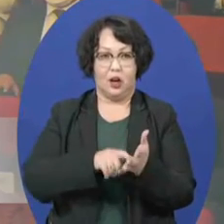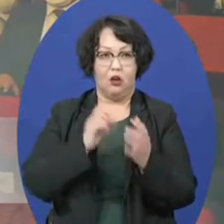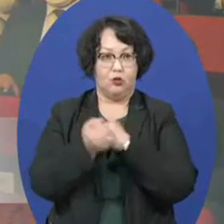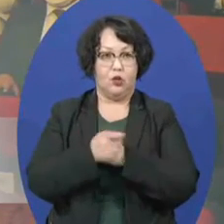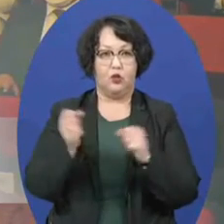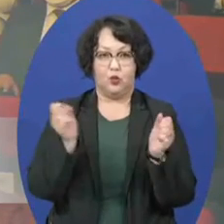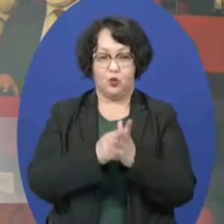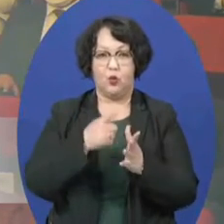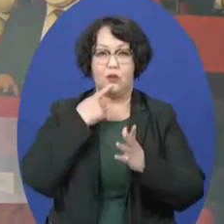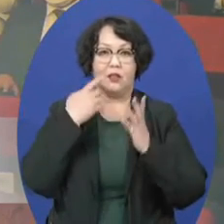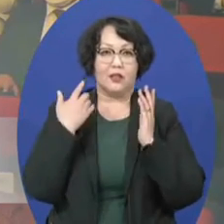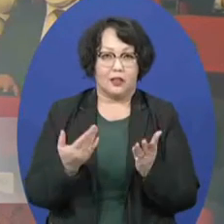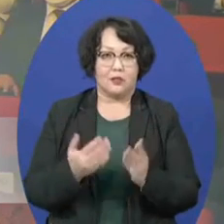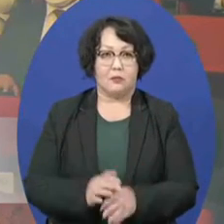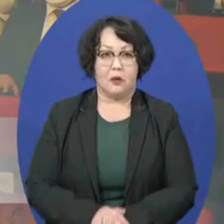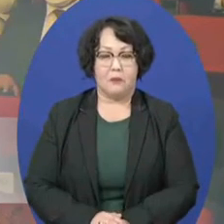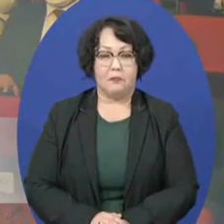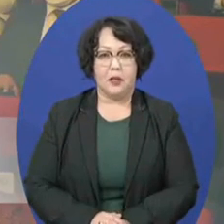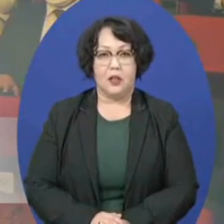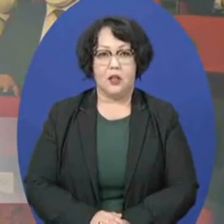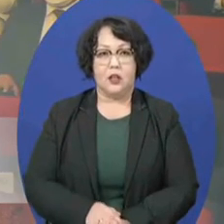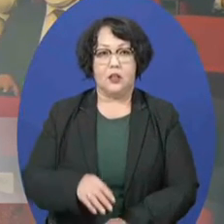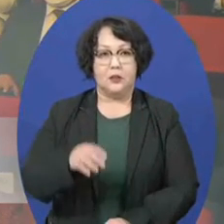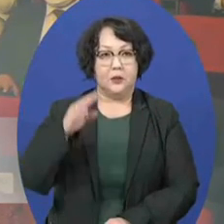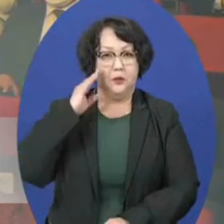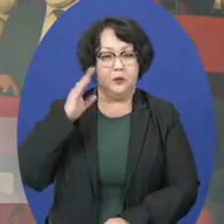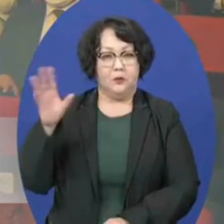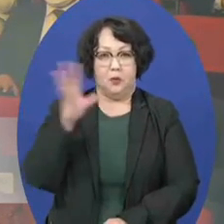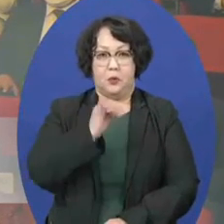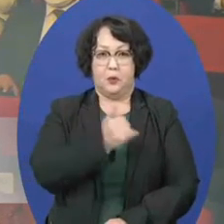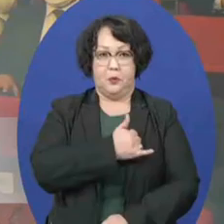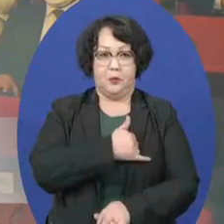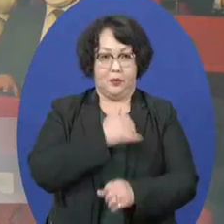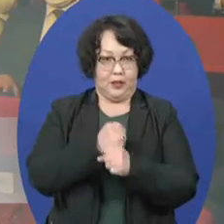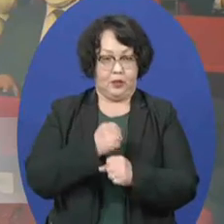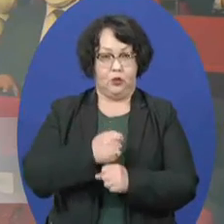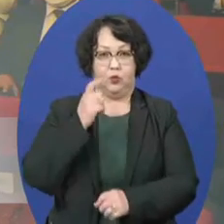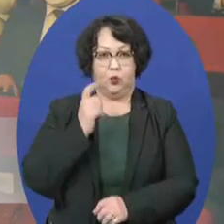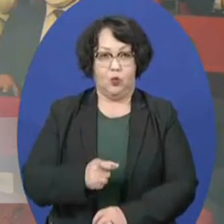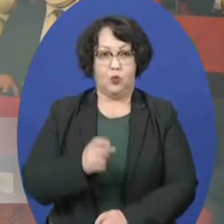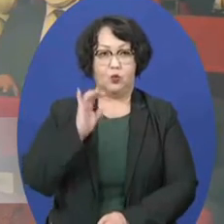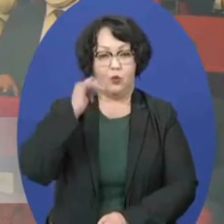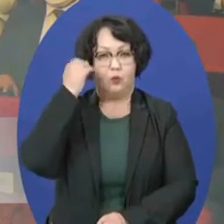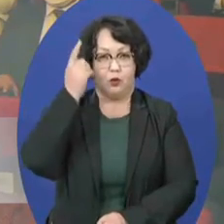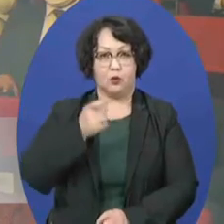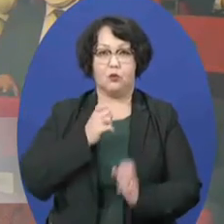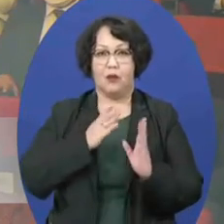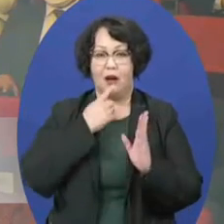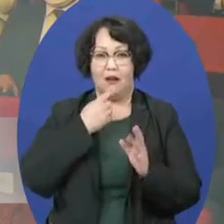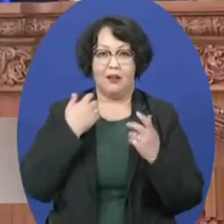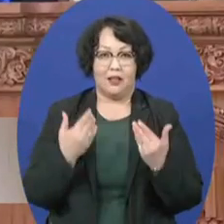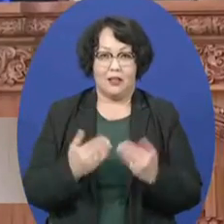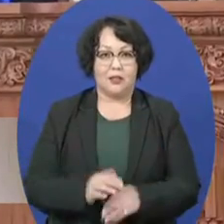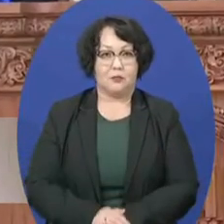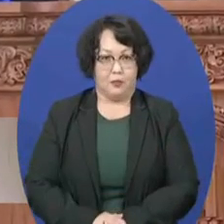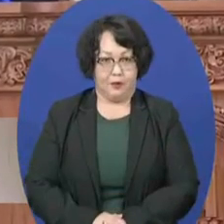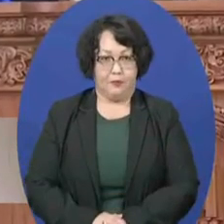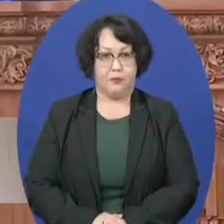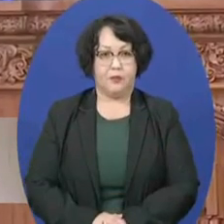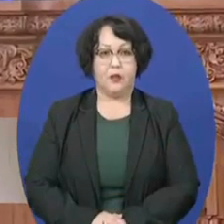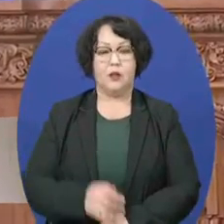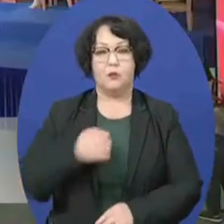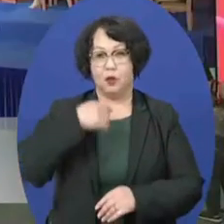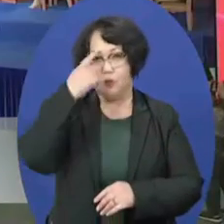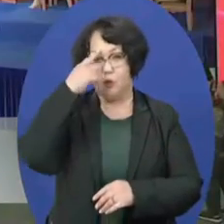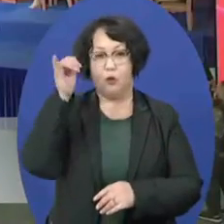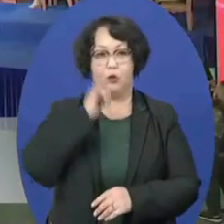байгааг төрийн тэргүүн сануулж байна. Мөн зэвсэгт хүчний ерөнхий командлагчийн хувьд байр сууриа илэрхийлээд байна.